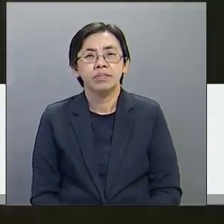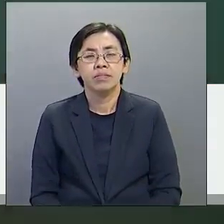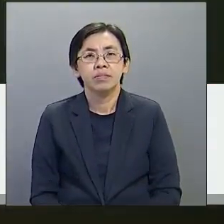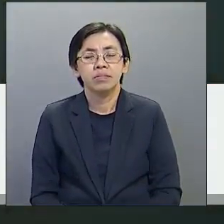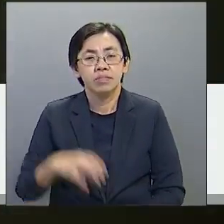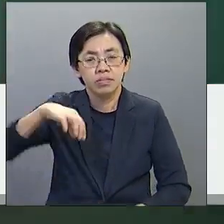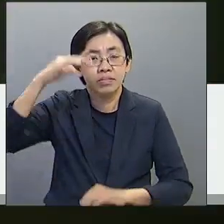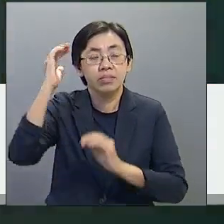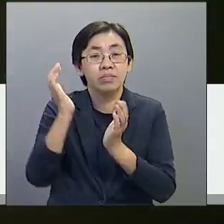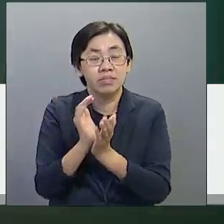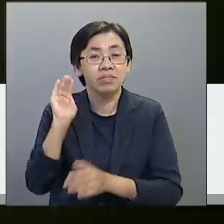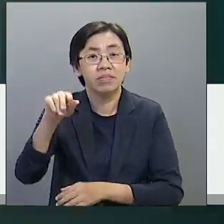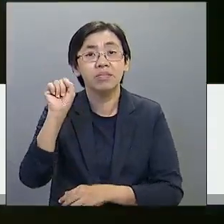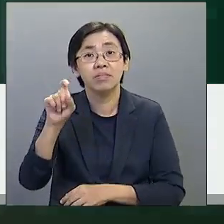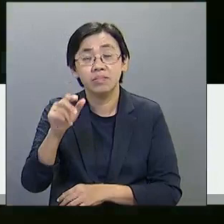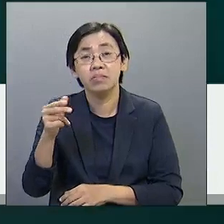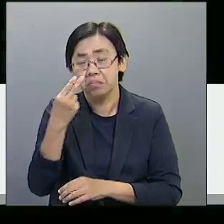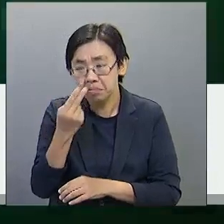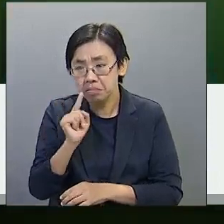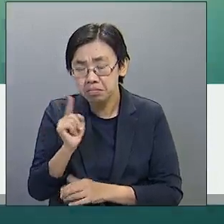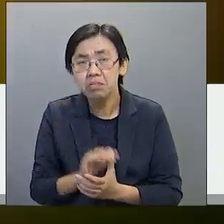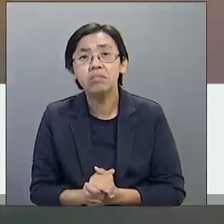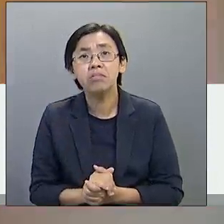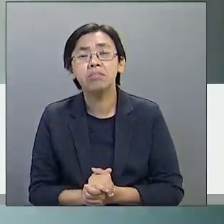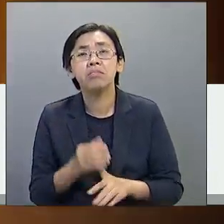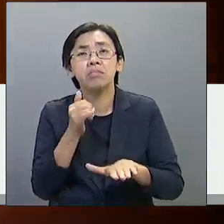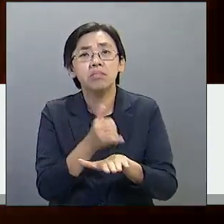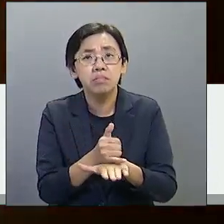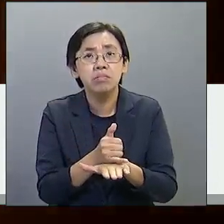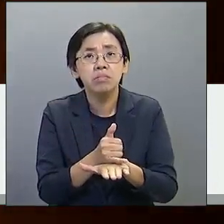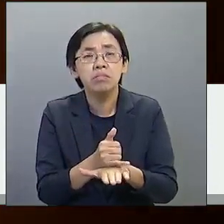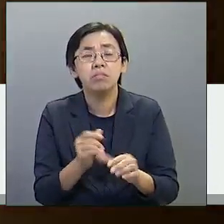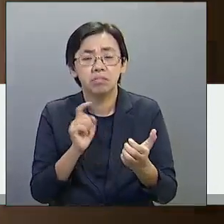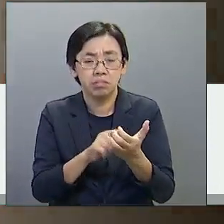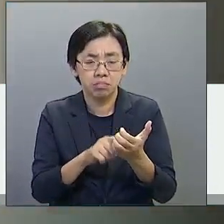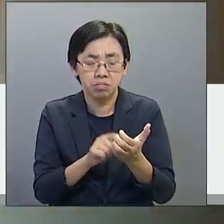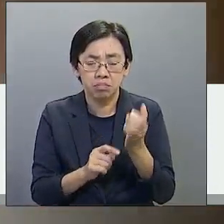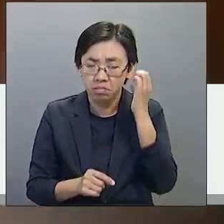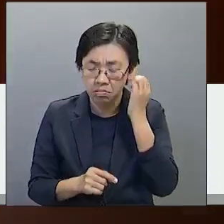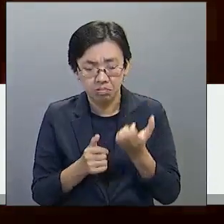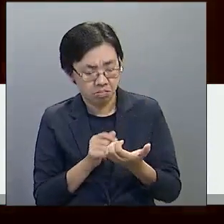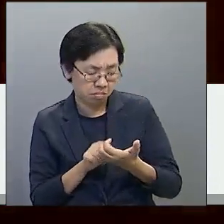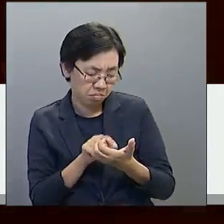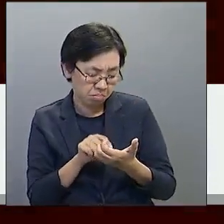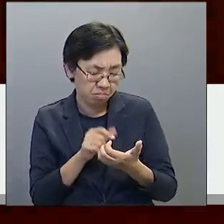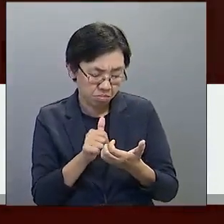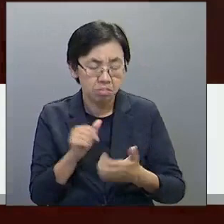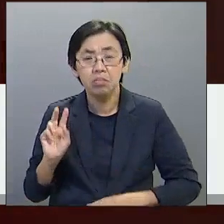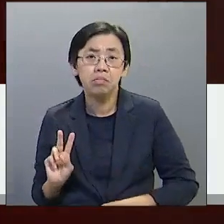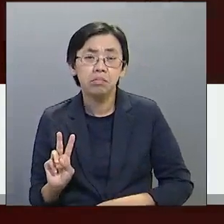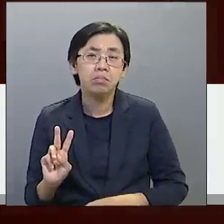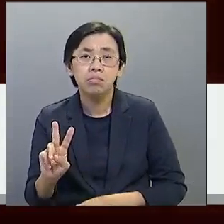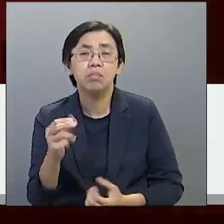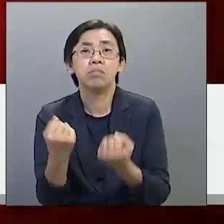นหลังจากเกิดเหตุก็จะพบว่าเขาสามารถนั่งและใช้โทรศัพท์มือถือได้ก่อนที่จะมาขึ้นแท็กซี่คันนี้